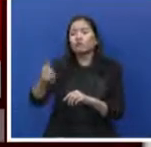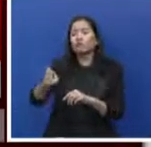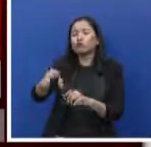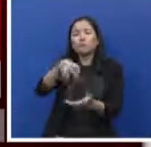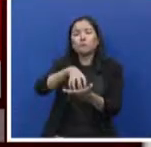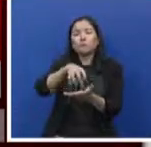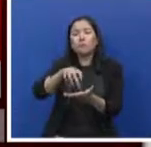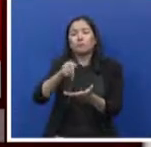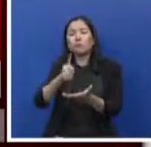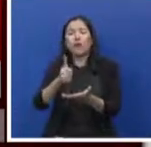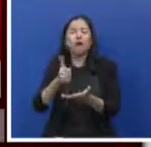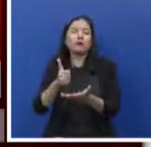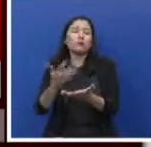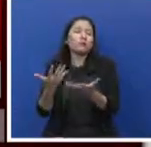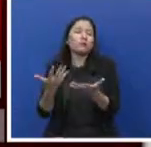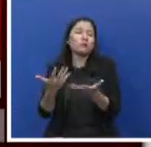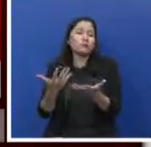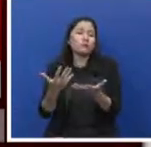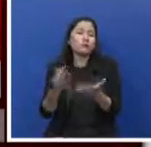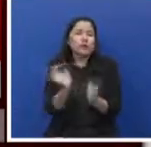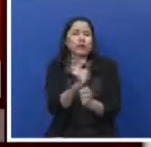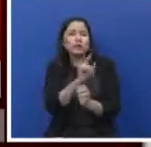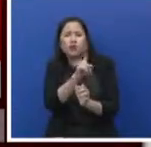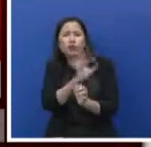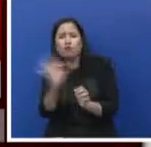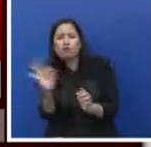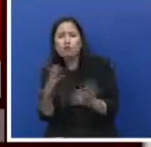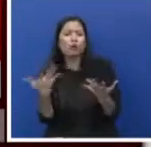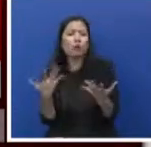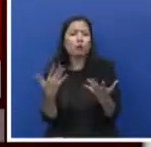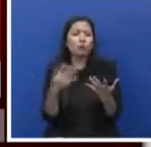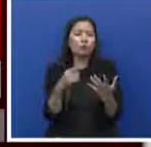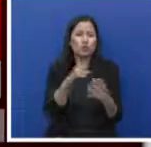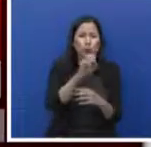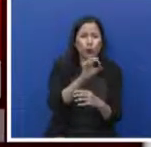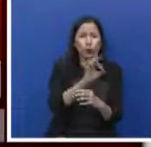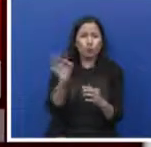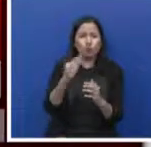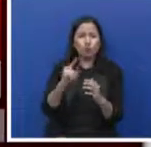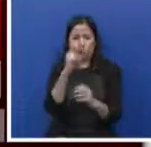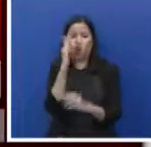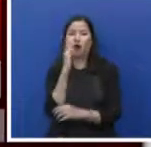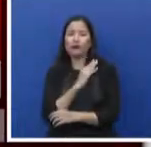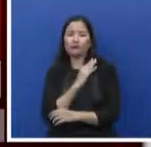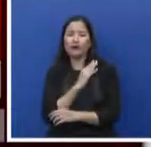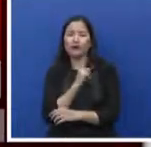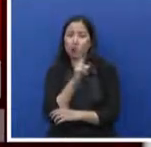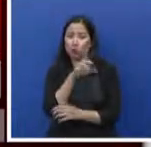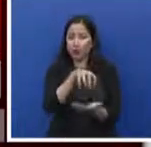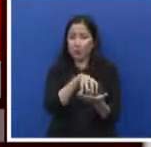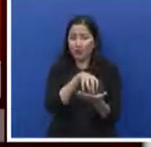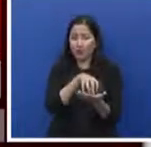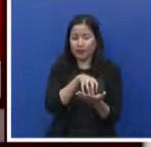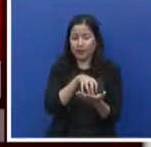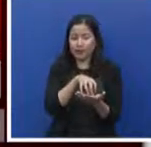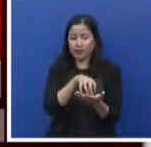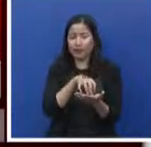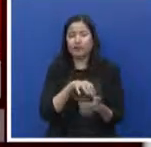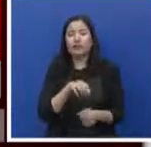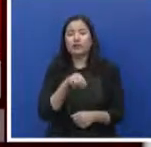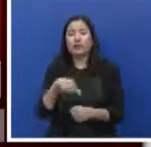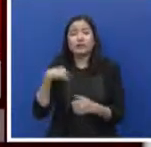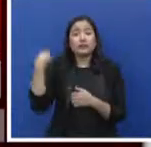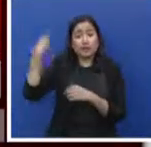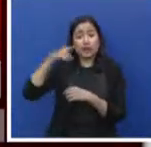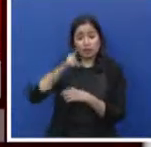bisa lakukan ribuan, bahkan mungkin puluhan ribu sehari di satu titik selama sepanjang tahun. Sehingga